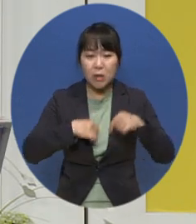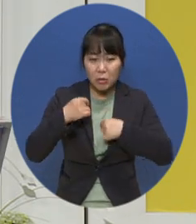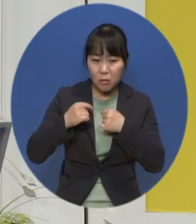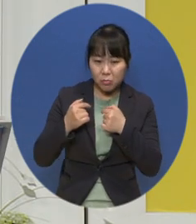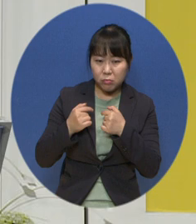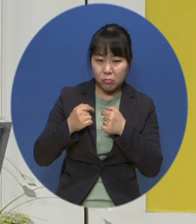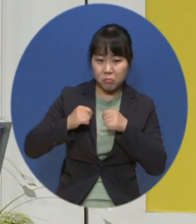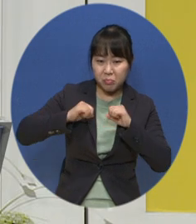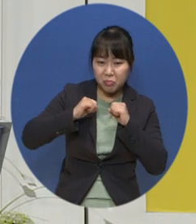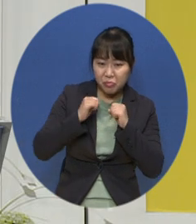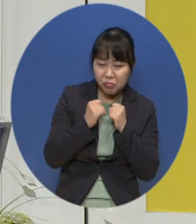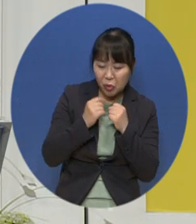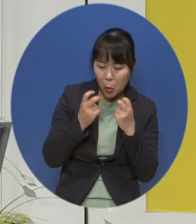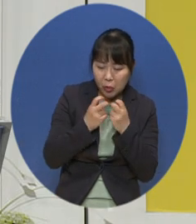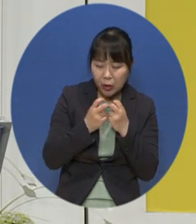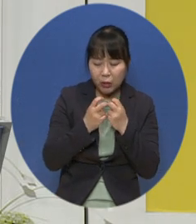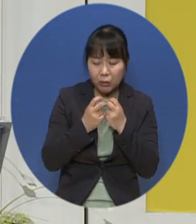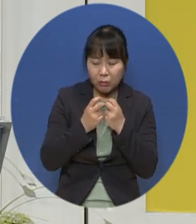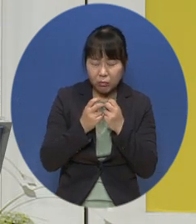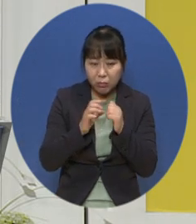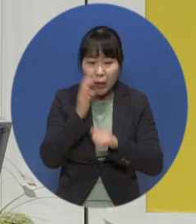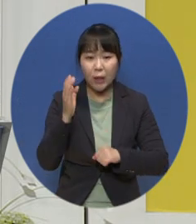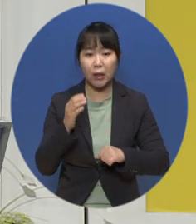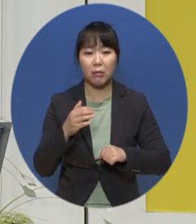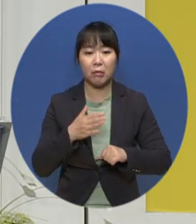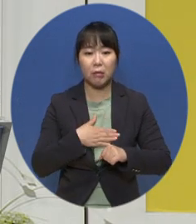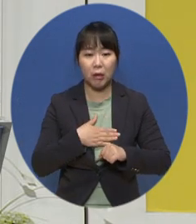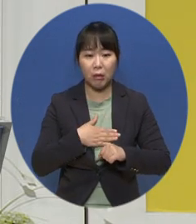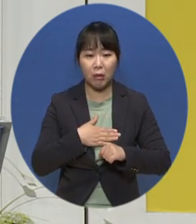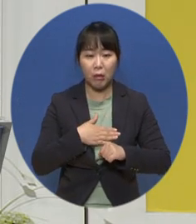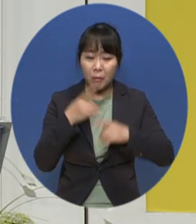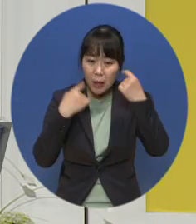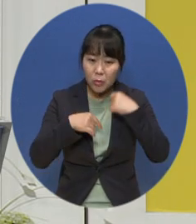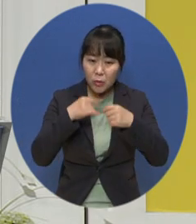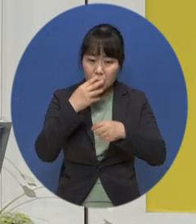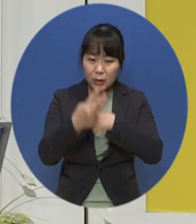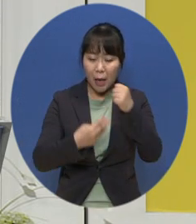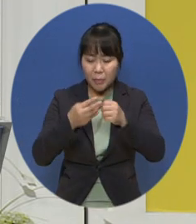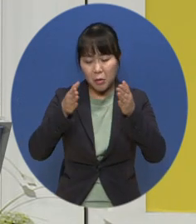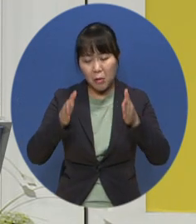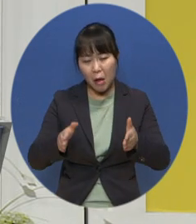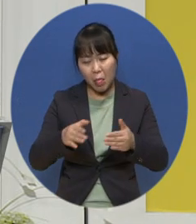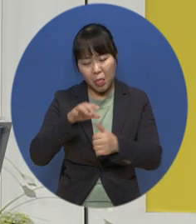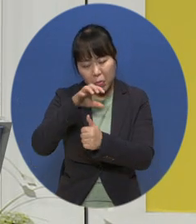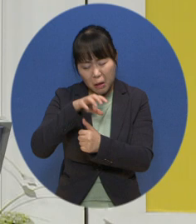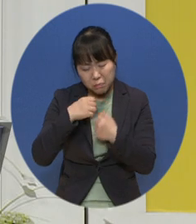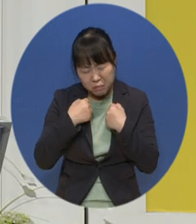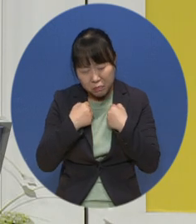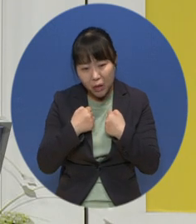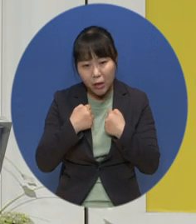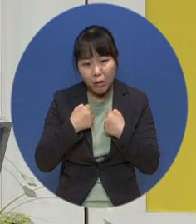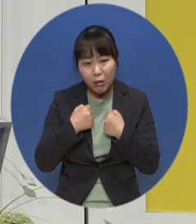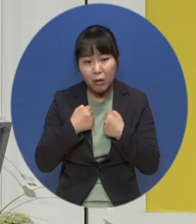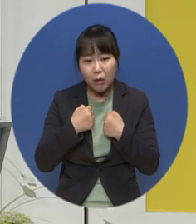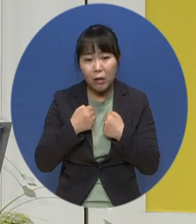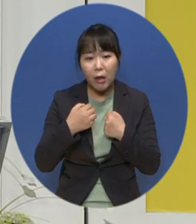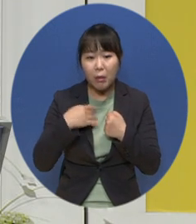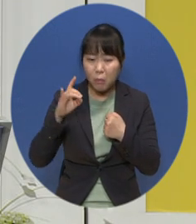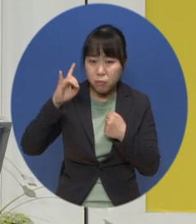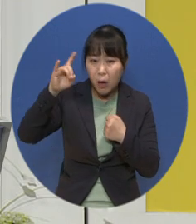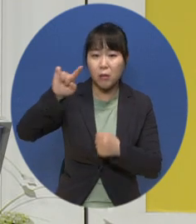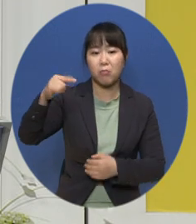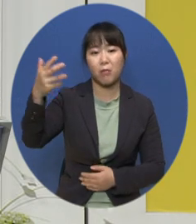소외를 어떻게 떨어졌네 내느냐 내가 전도 이제 다 초하 3년을 꼼짝을 못 했거든요 왜 한때는 내 켜 애나 82 고